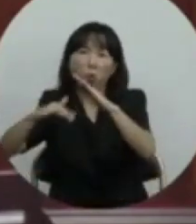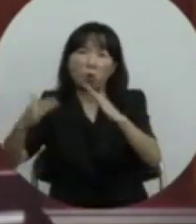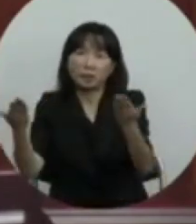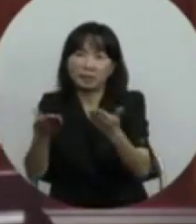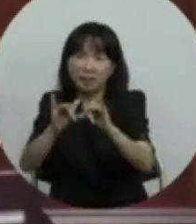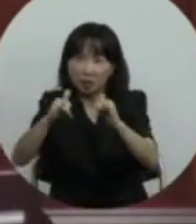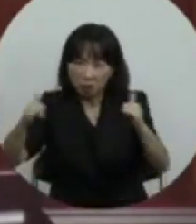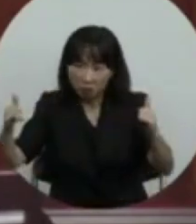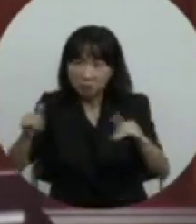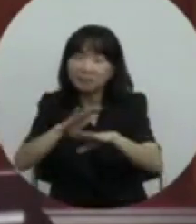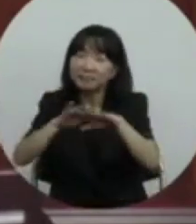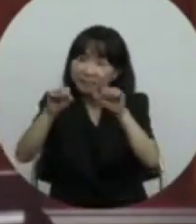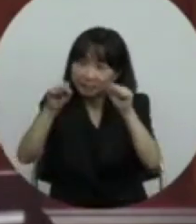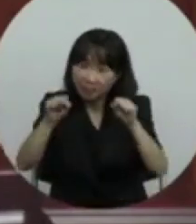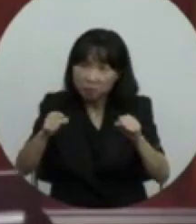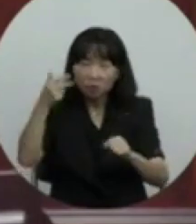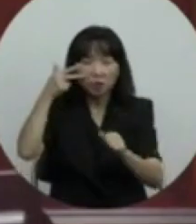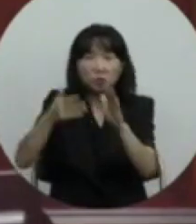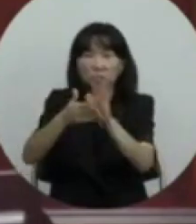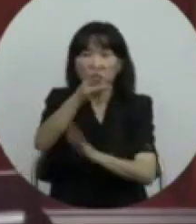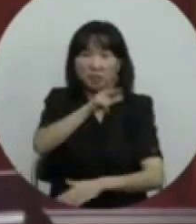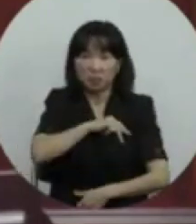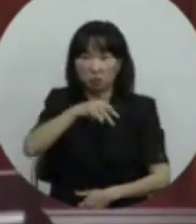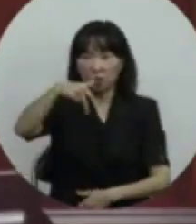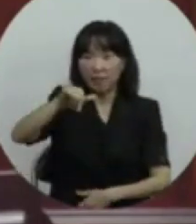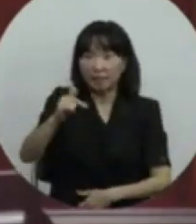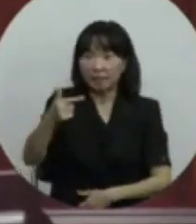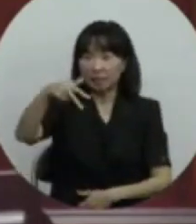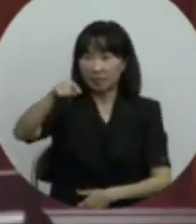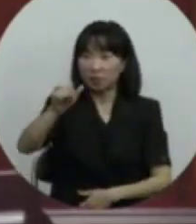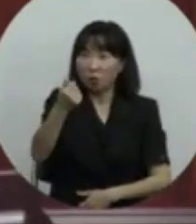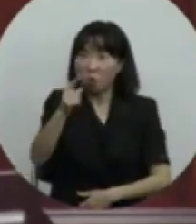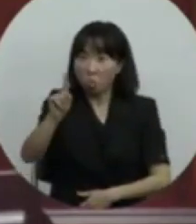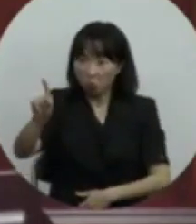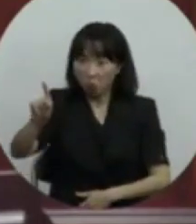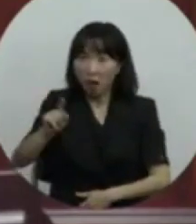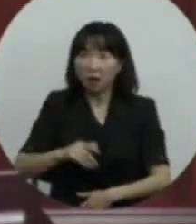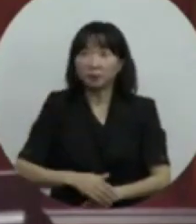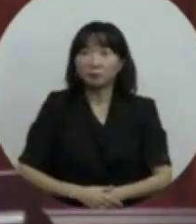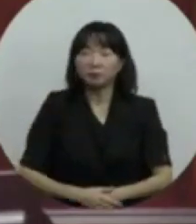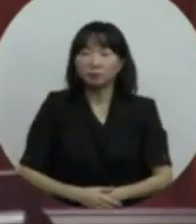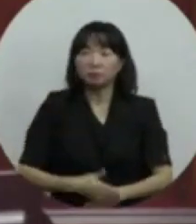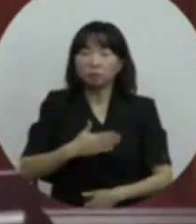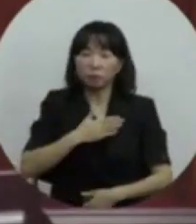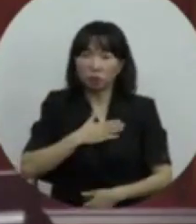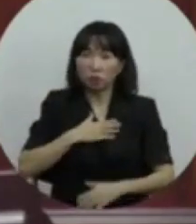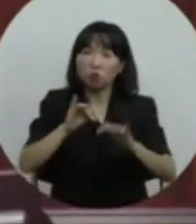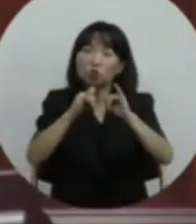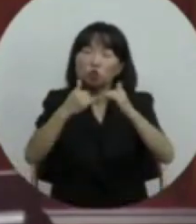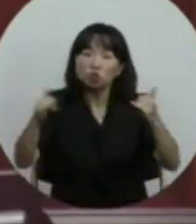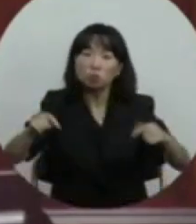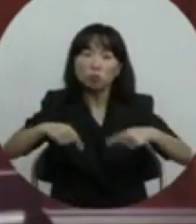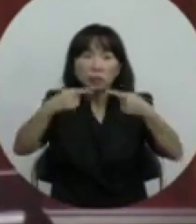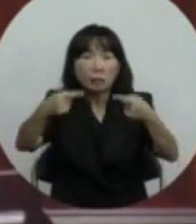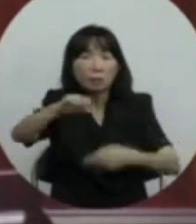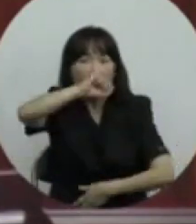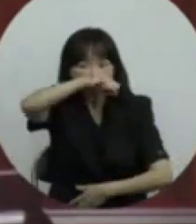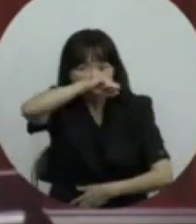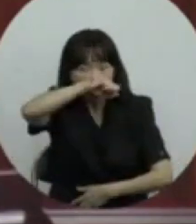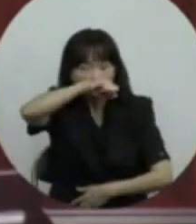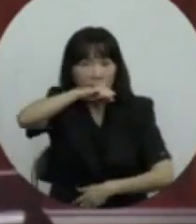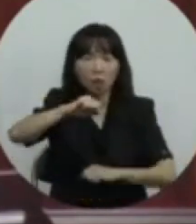여러분, 안녕하십니까? 여주시의회 진선화 의원입니다. 저는 오늘 주민참여예산제의 활성화에